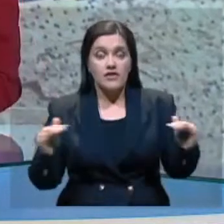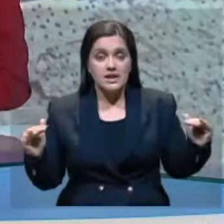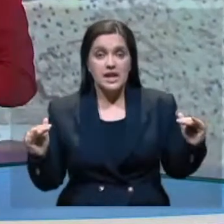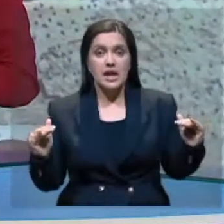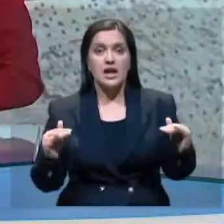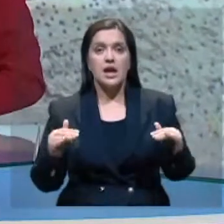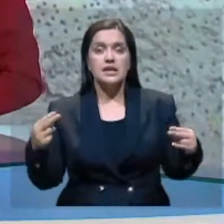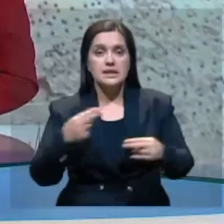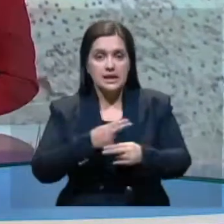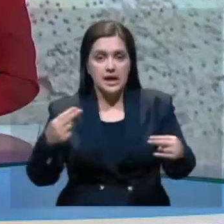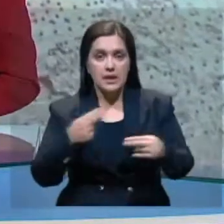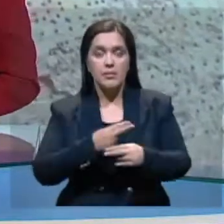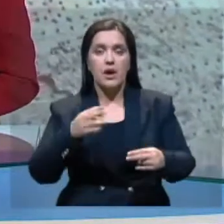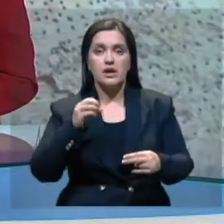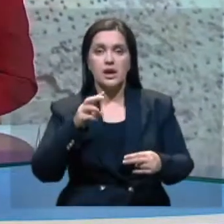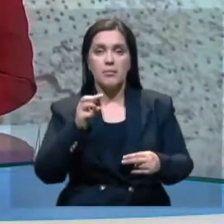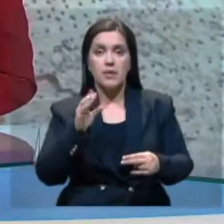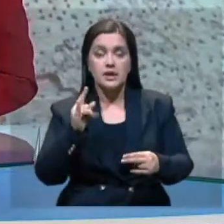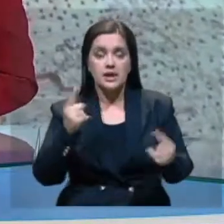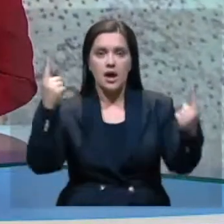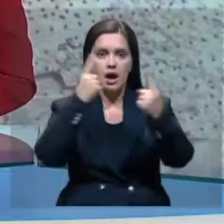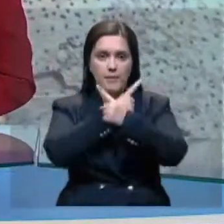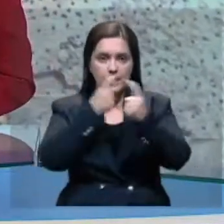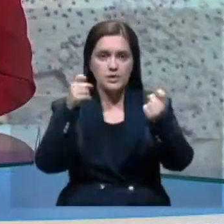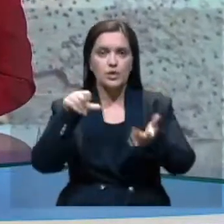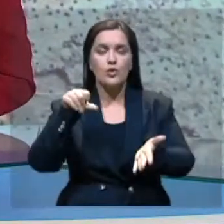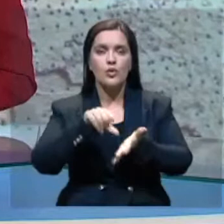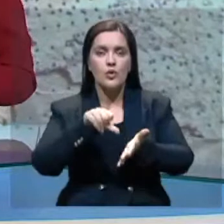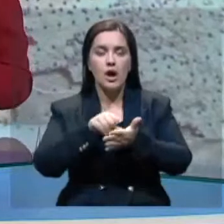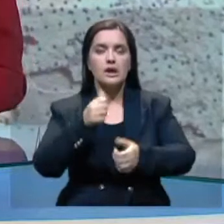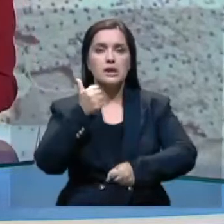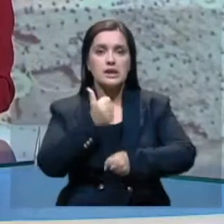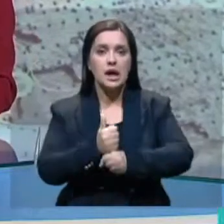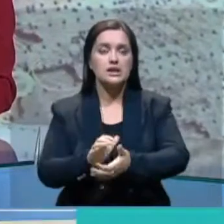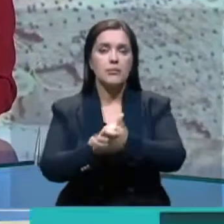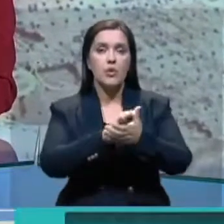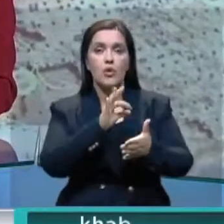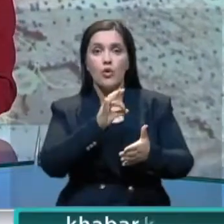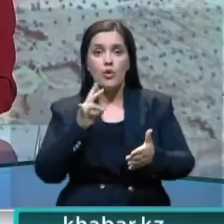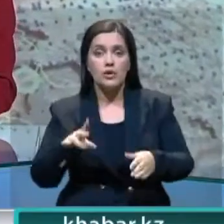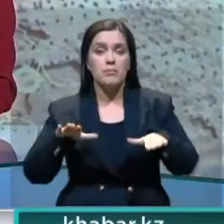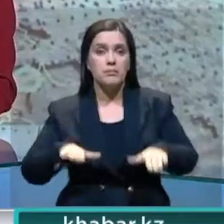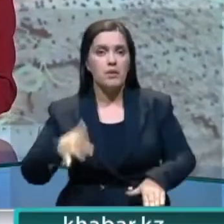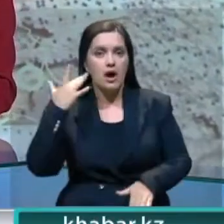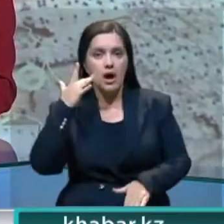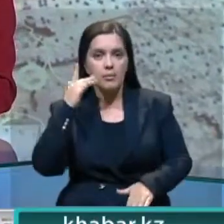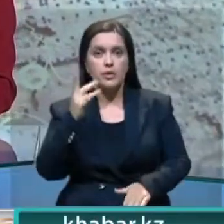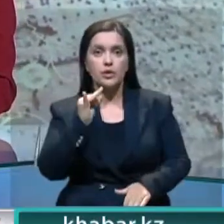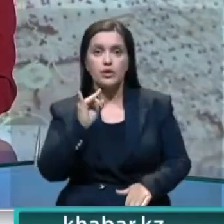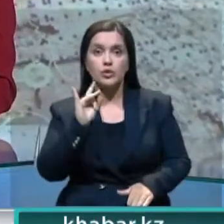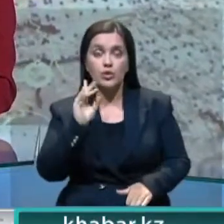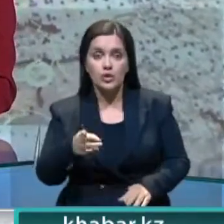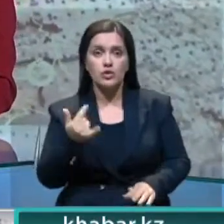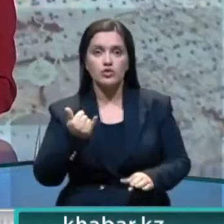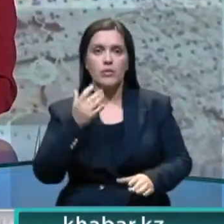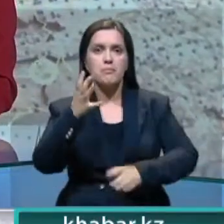Ельбасы обратился к участникам пленарного заседания Генеральной Ассамблеи ООН высокого уровня, которое проходит сейчас в Нью-Йорке. Встреча посвящена Международному